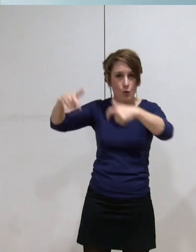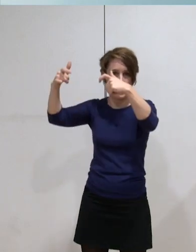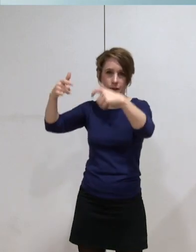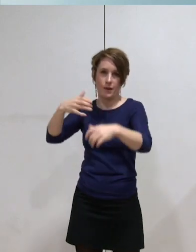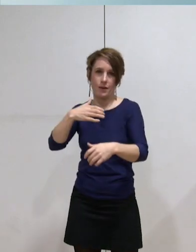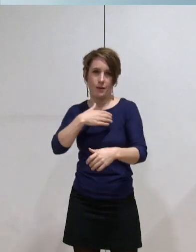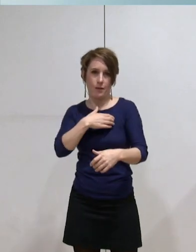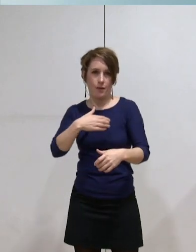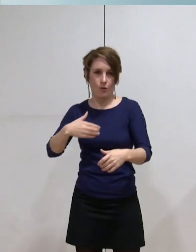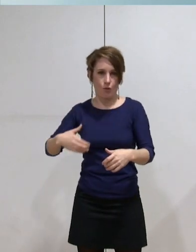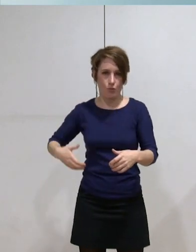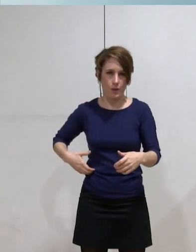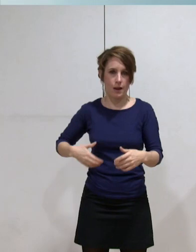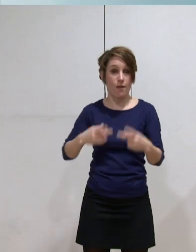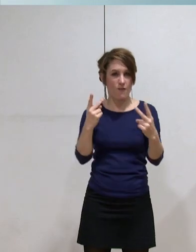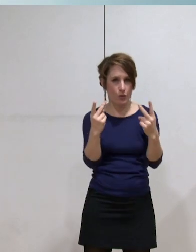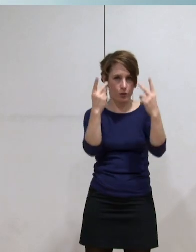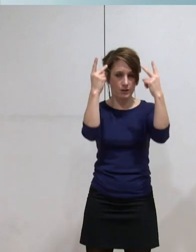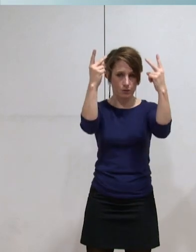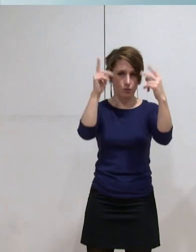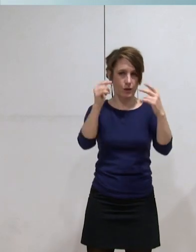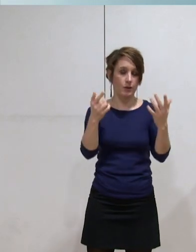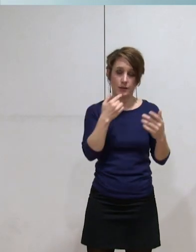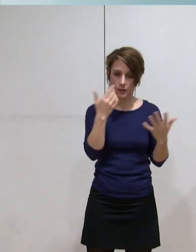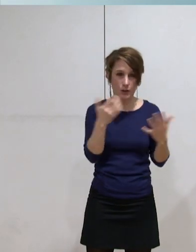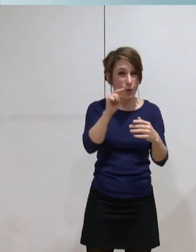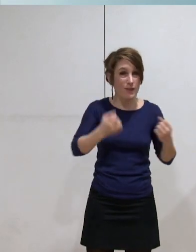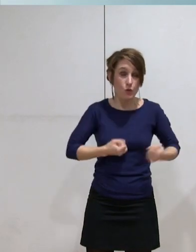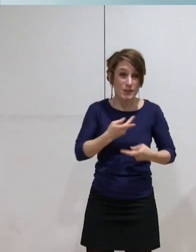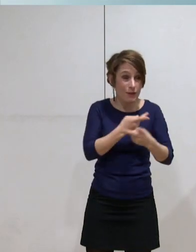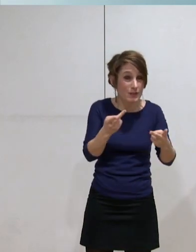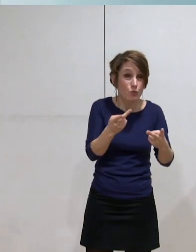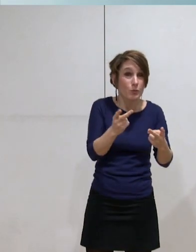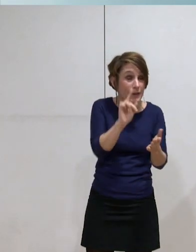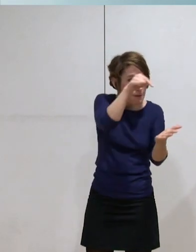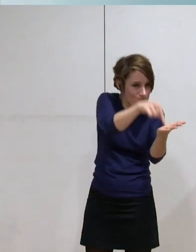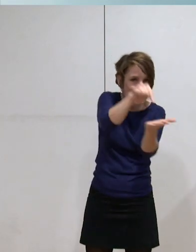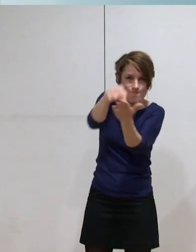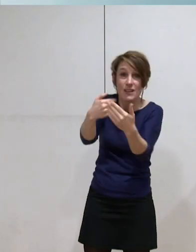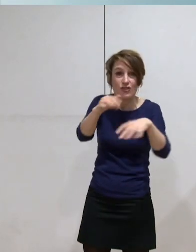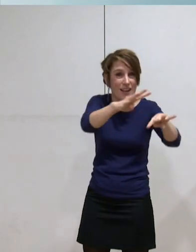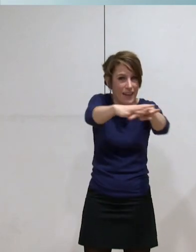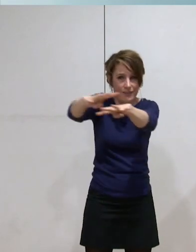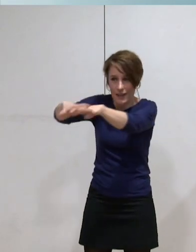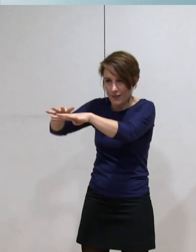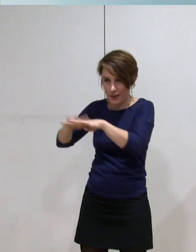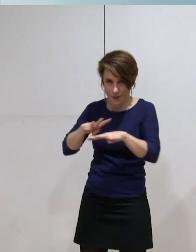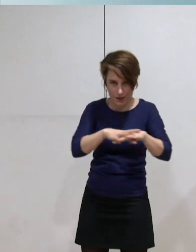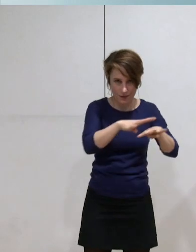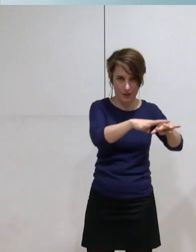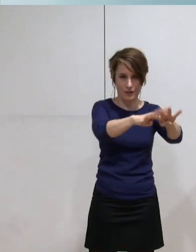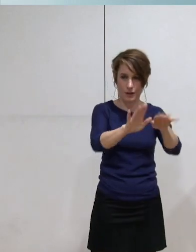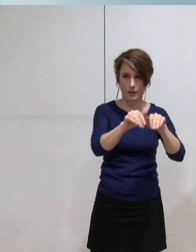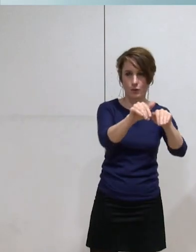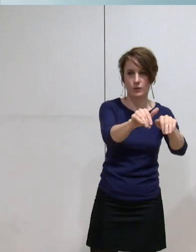maintenant les équipements de proximité au plus près des Grenoblois dans les quartiers et en trenvaillant sur nos